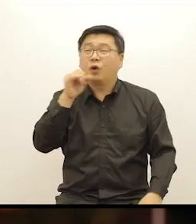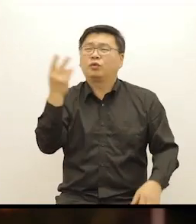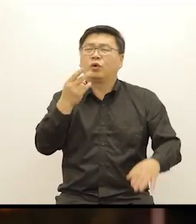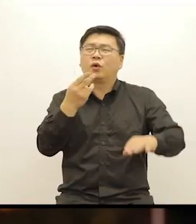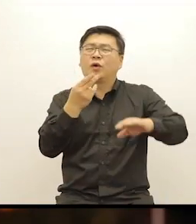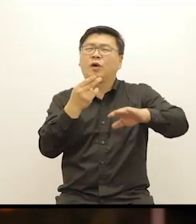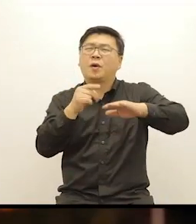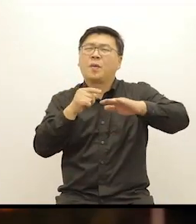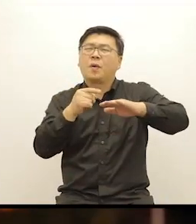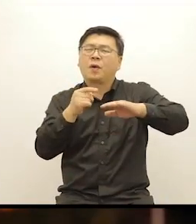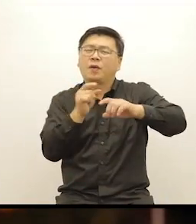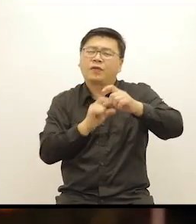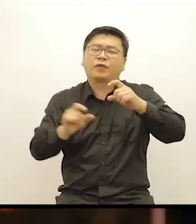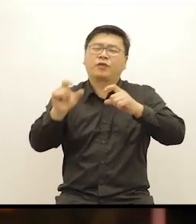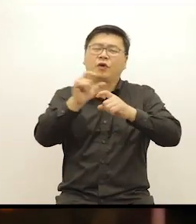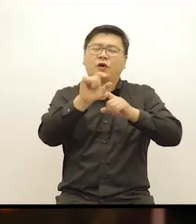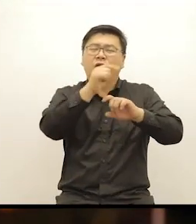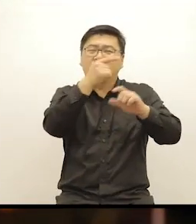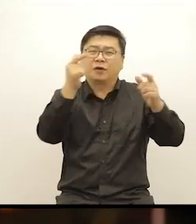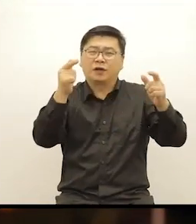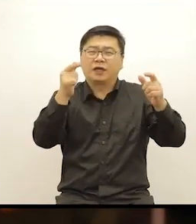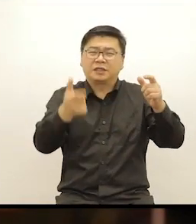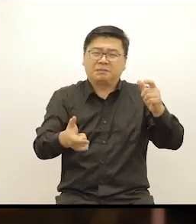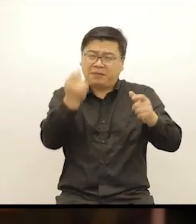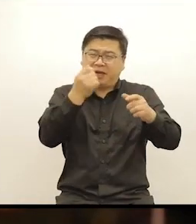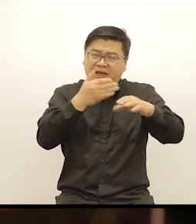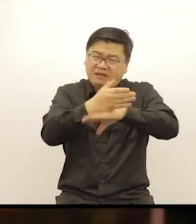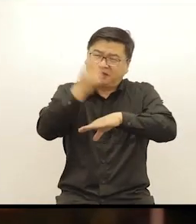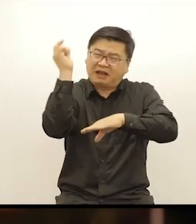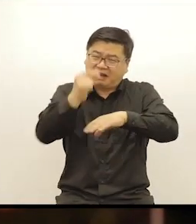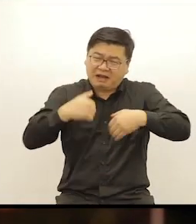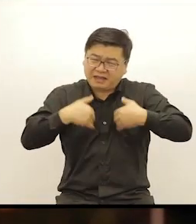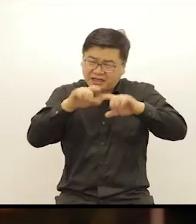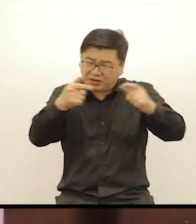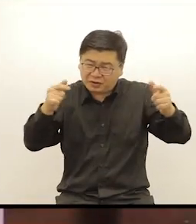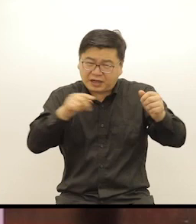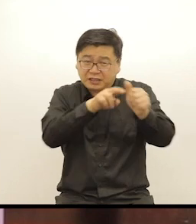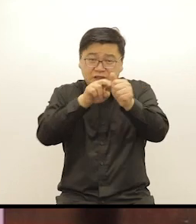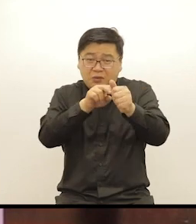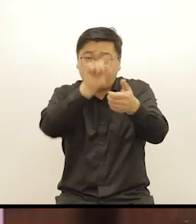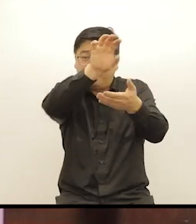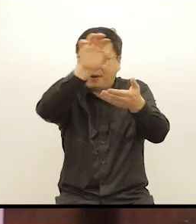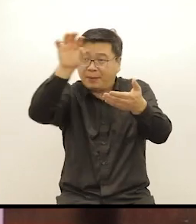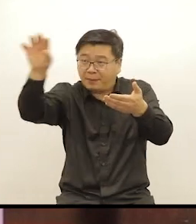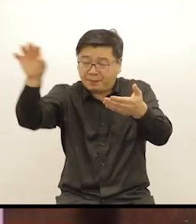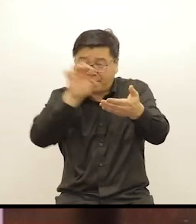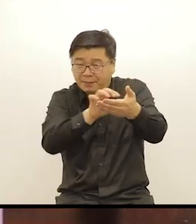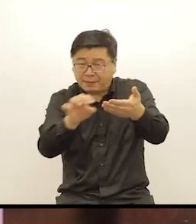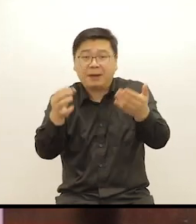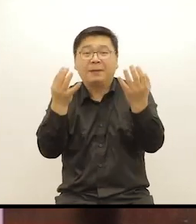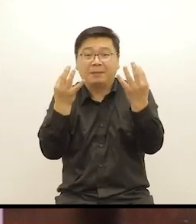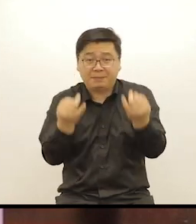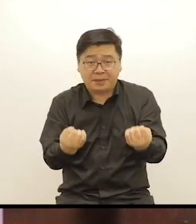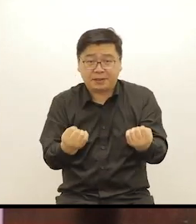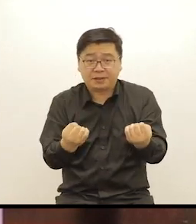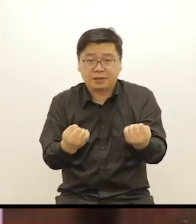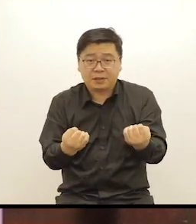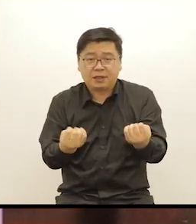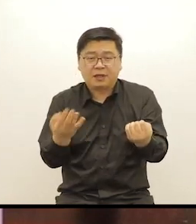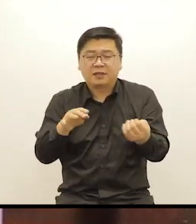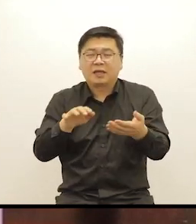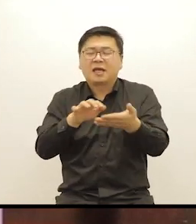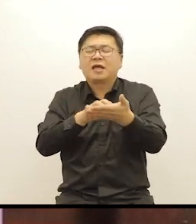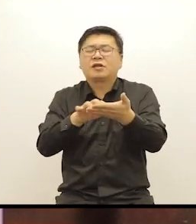이외에도 여러 가지 또 악상기호들이라든지. 그렇죠. 그런 여러 가지 복잡한 정보들이 기록이 되는데 네. 그것을